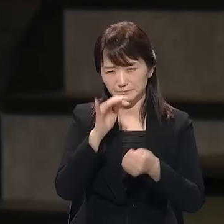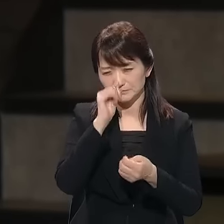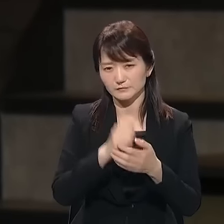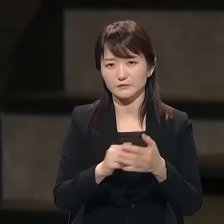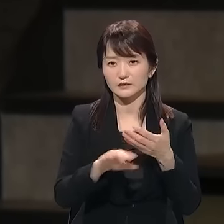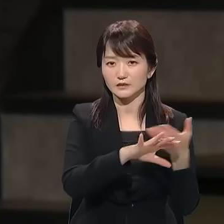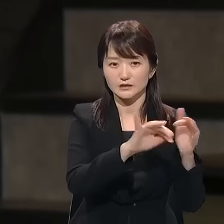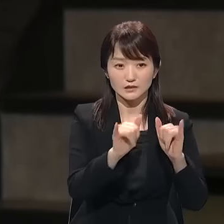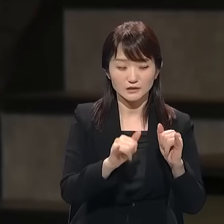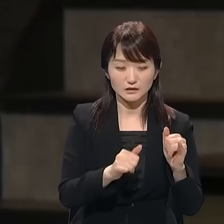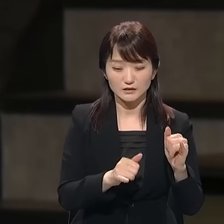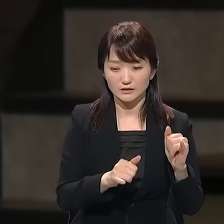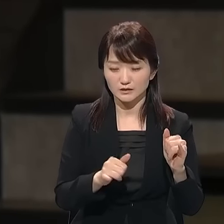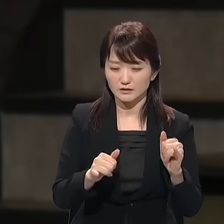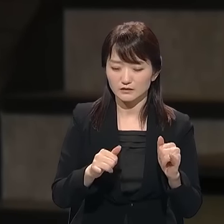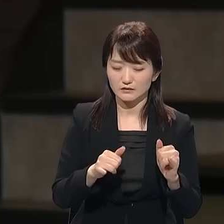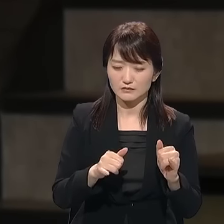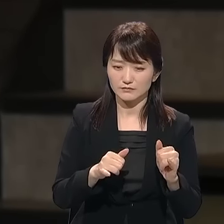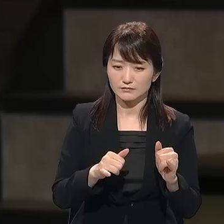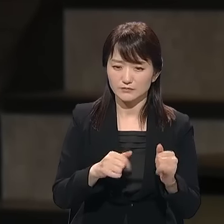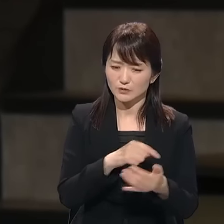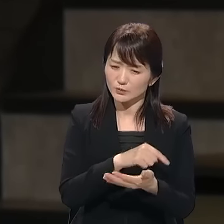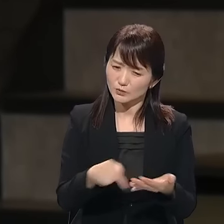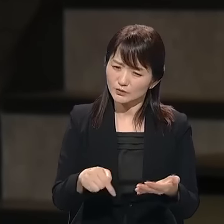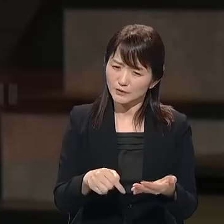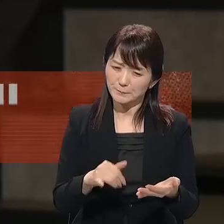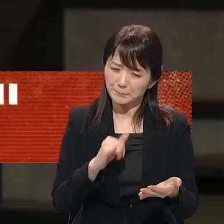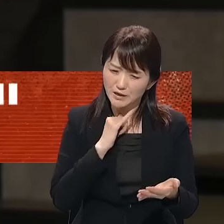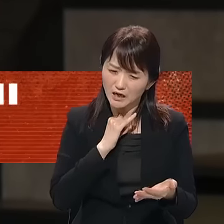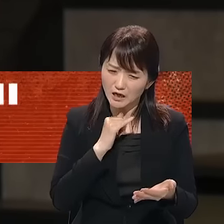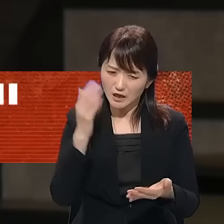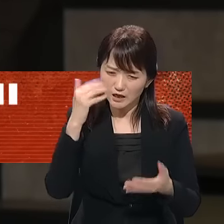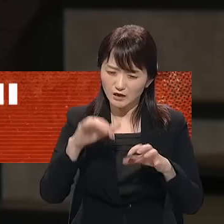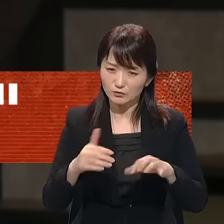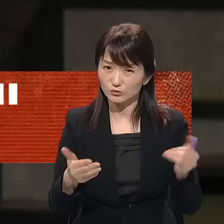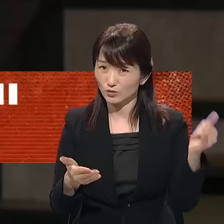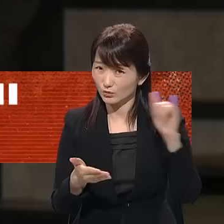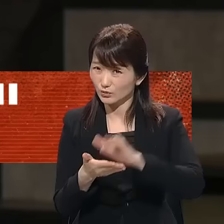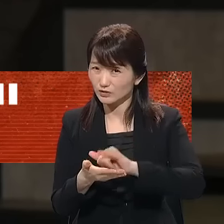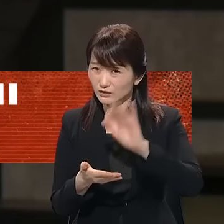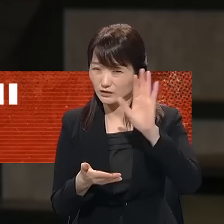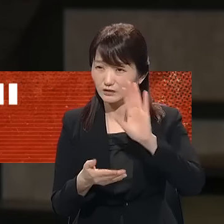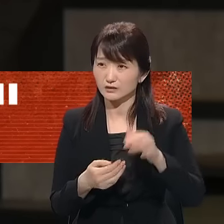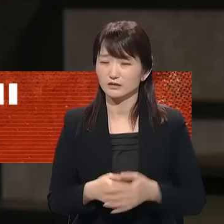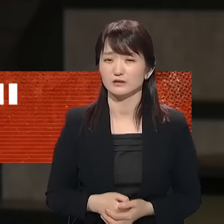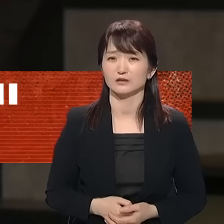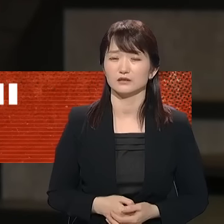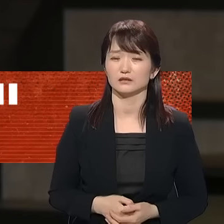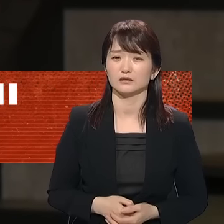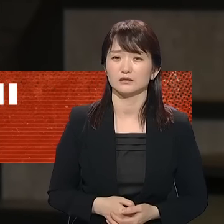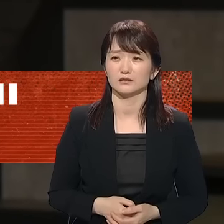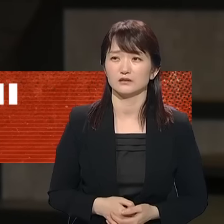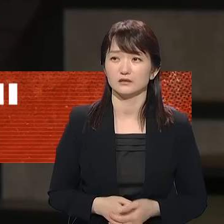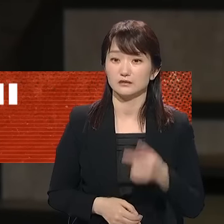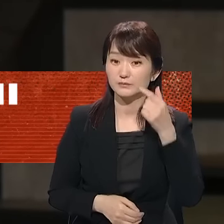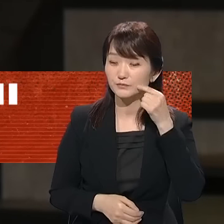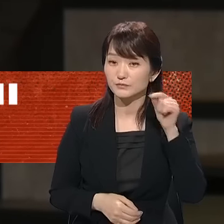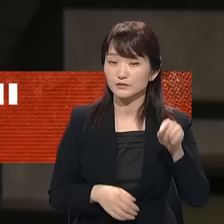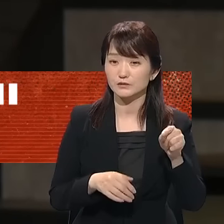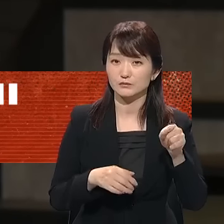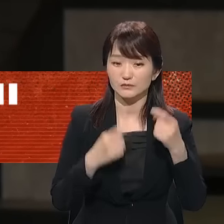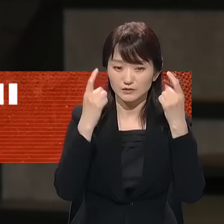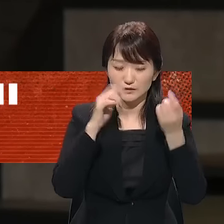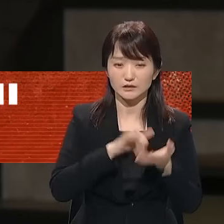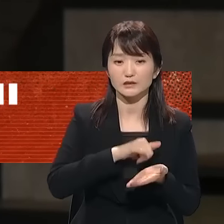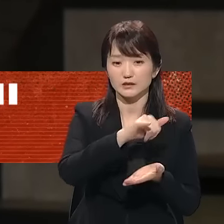외국인들이 이런 거 당하면 다시 한국에 올까 싶고요. 저희가 사실 역사적으로 좀 일본에 불편한 게 많지만 저희가 일본에 여행을 가면